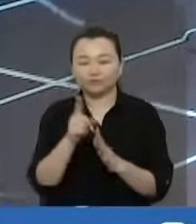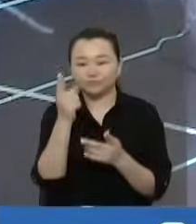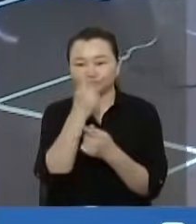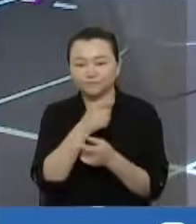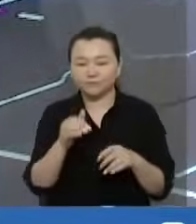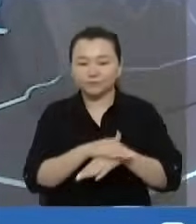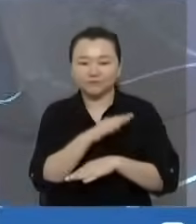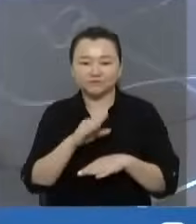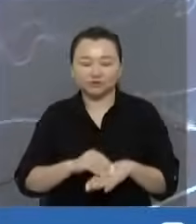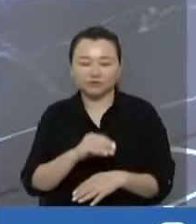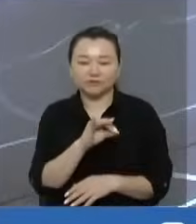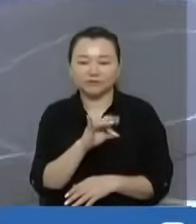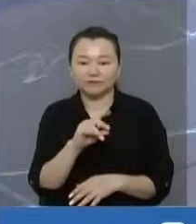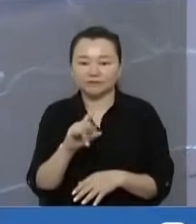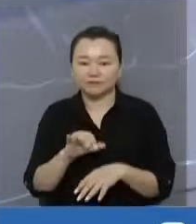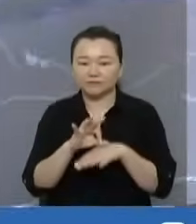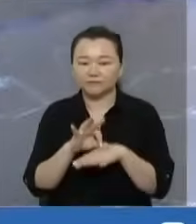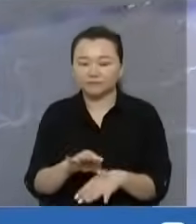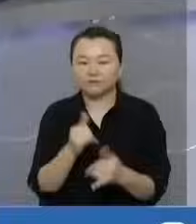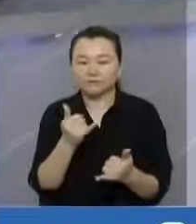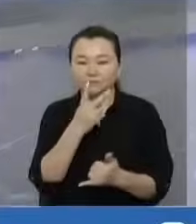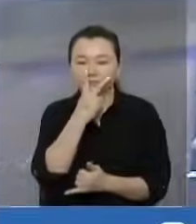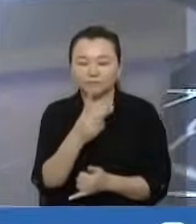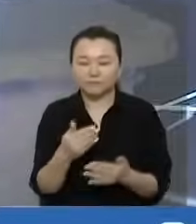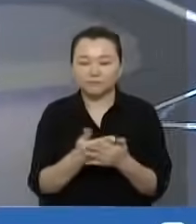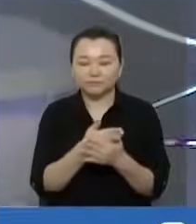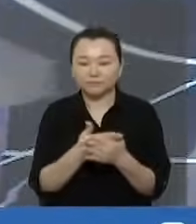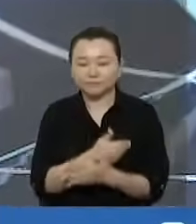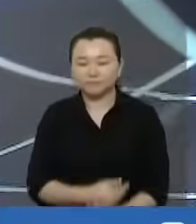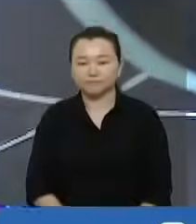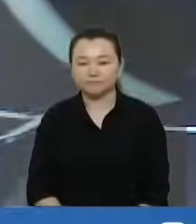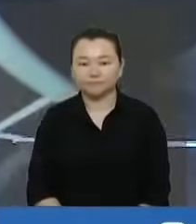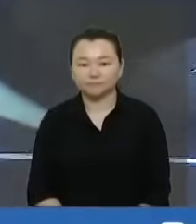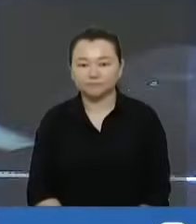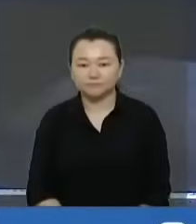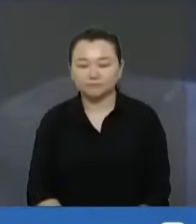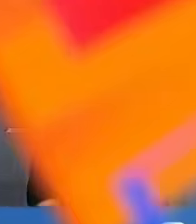Добрый вечер, я Ирина Евгеньева, и смотрите сегодня в Информбюро.